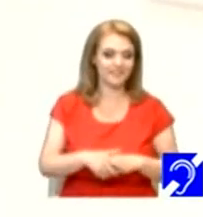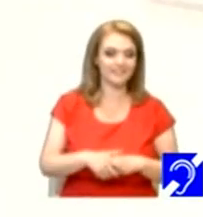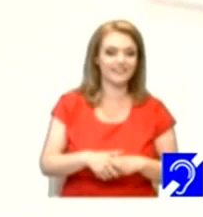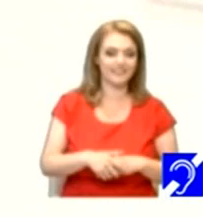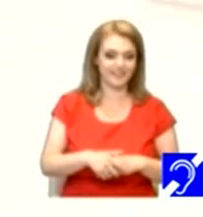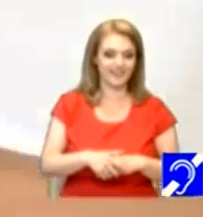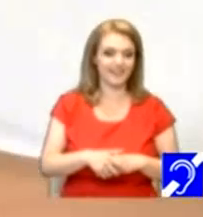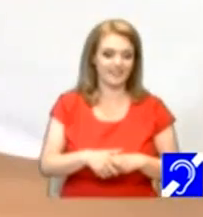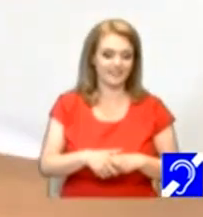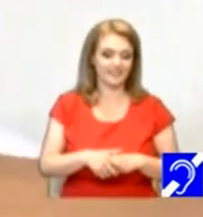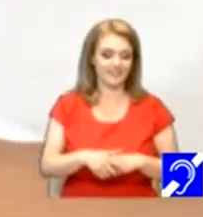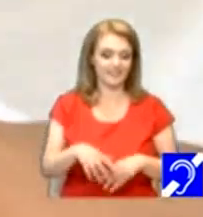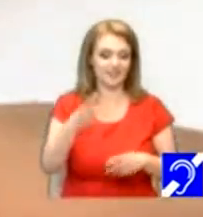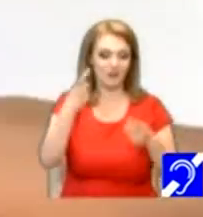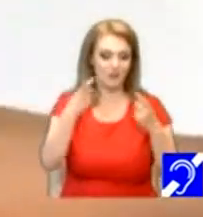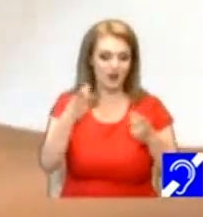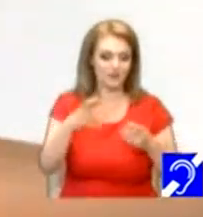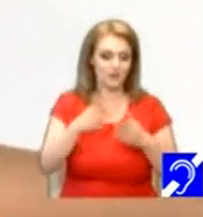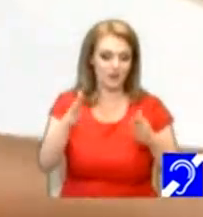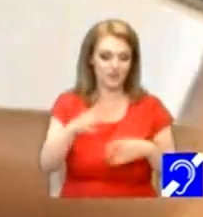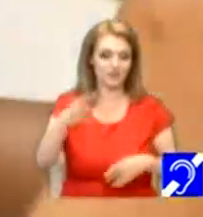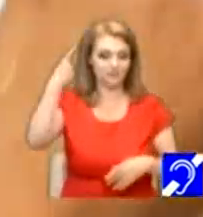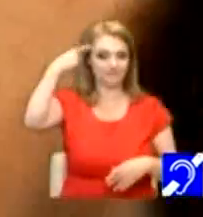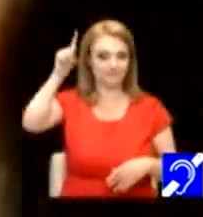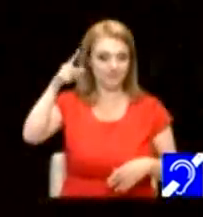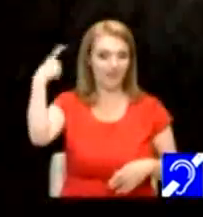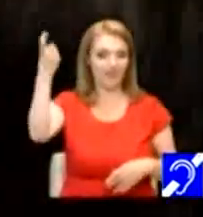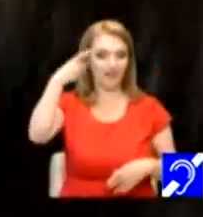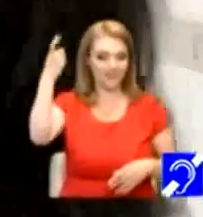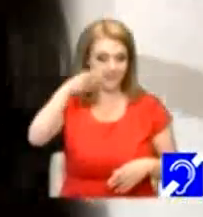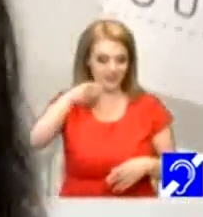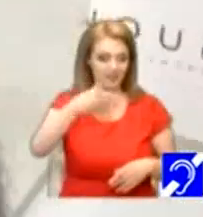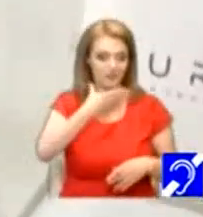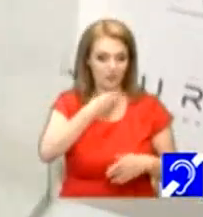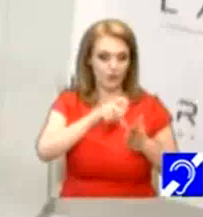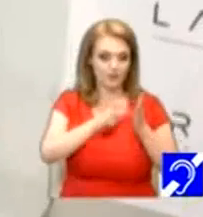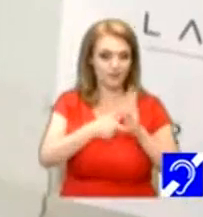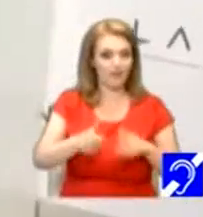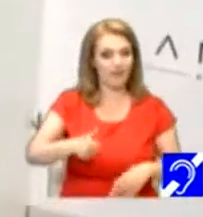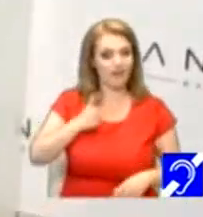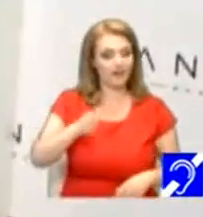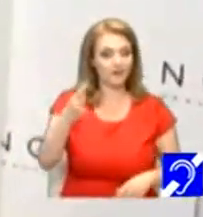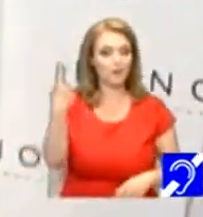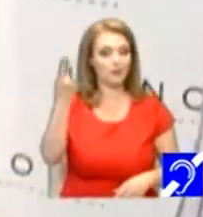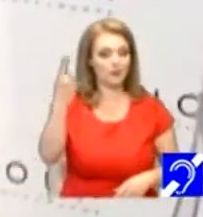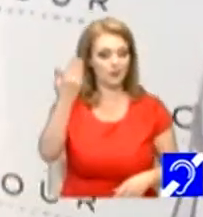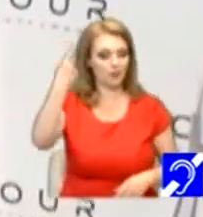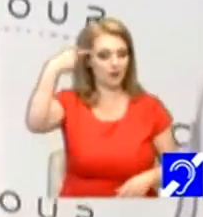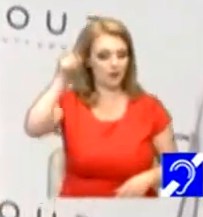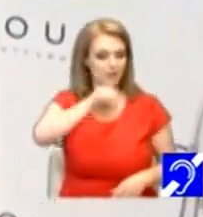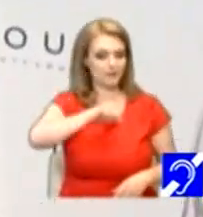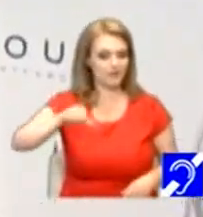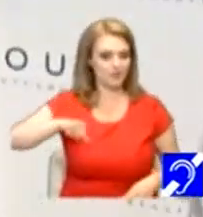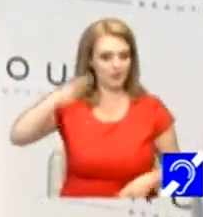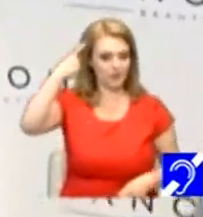finger. Ideea îi aparține patroanei salonului, Nur Makarem, care este mândră că este prima inițiativă de acest gen